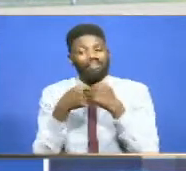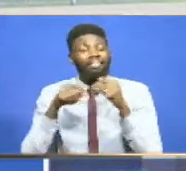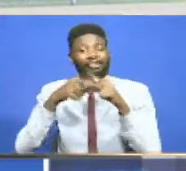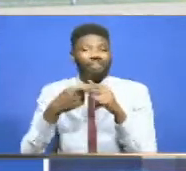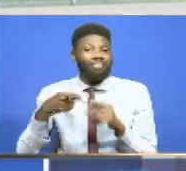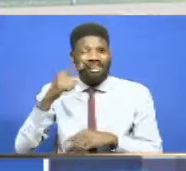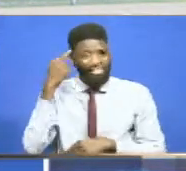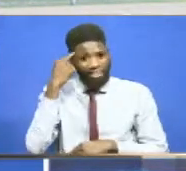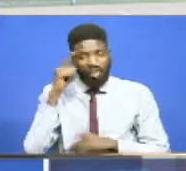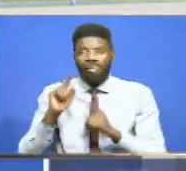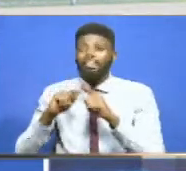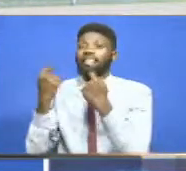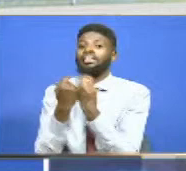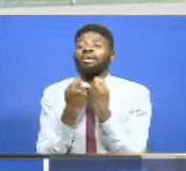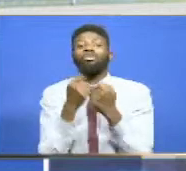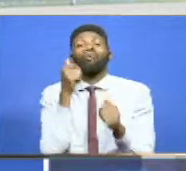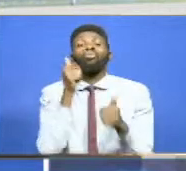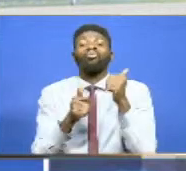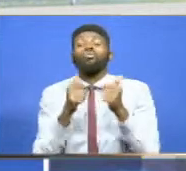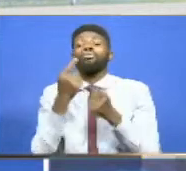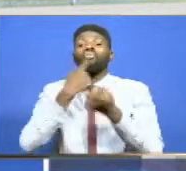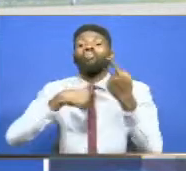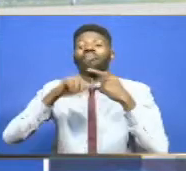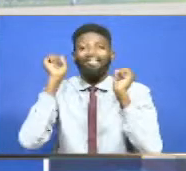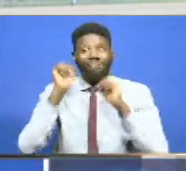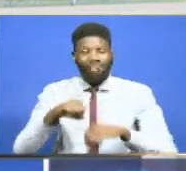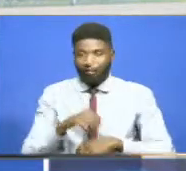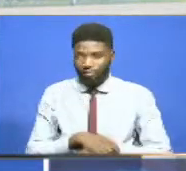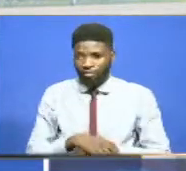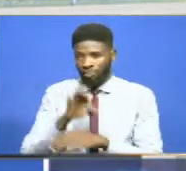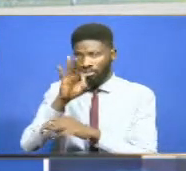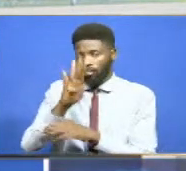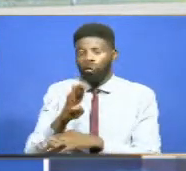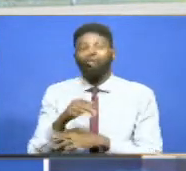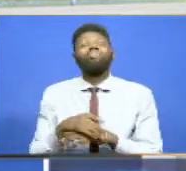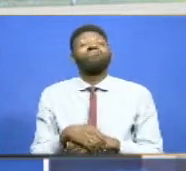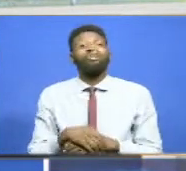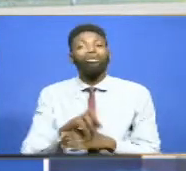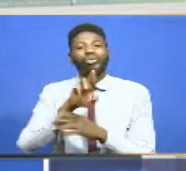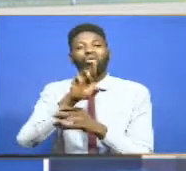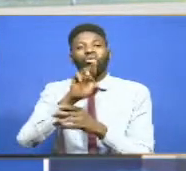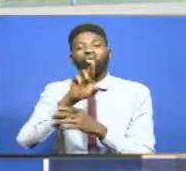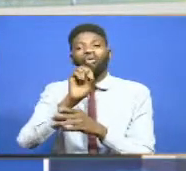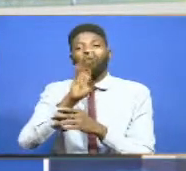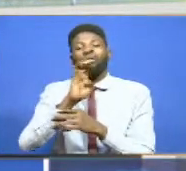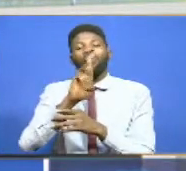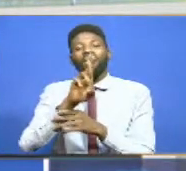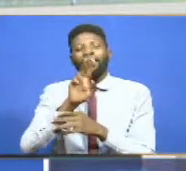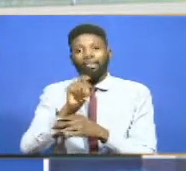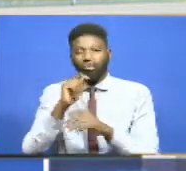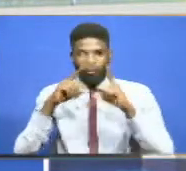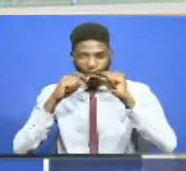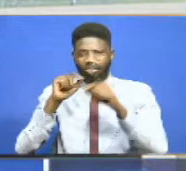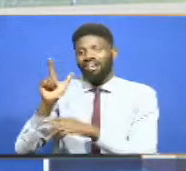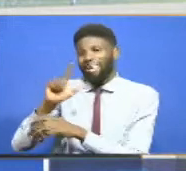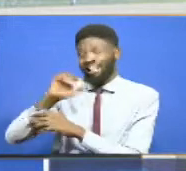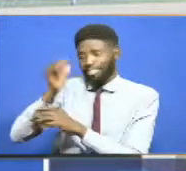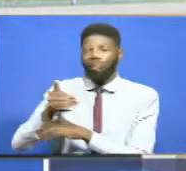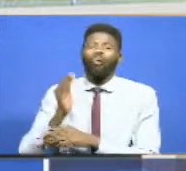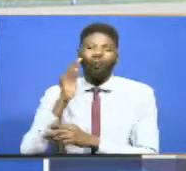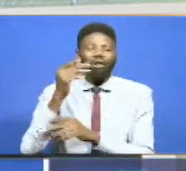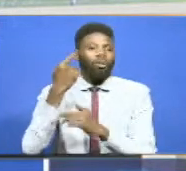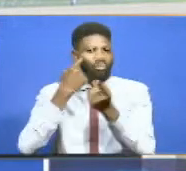Unadhani ni nani atakayetamba? Kwenye mtandao wa Facebook hapa namuona Robert Bob Kiplagat. Yeye anasema bila shaka Leicester